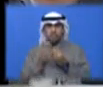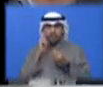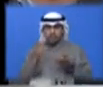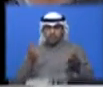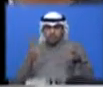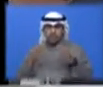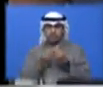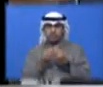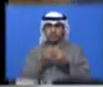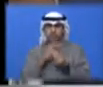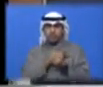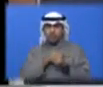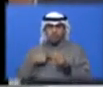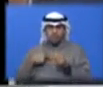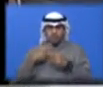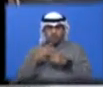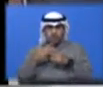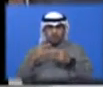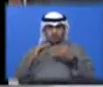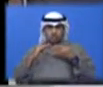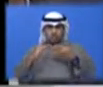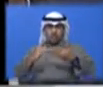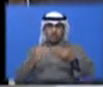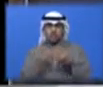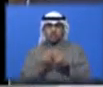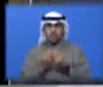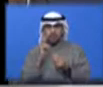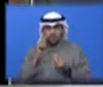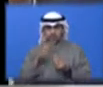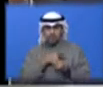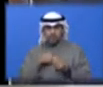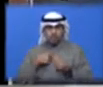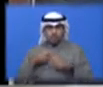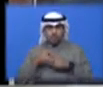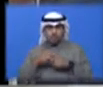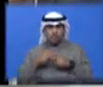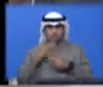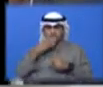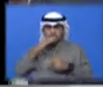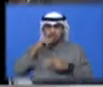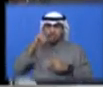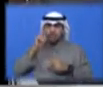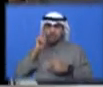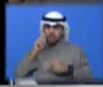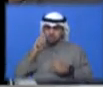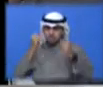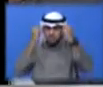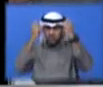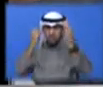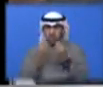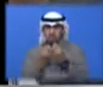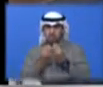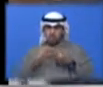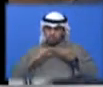دعم الحكومة الكويتية والتي تعتبر من أهم وأول الدول التي تلتزم بتعهداتها المالية